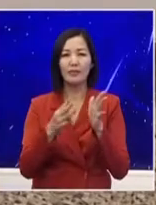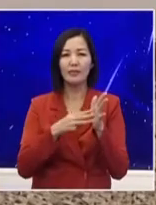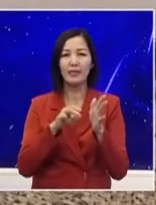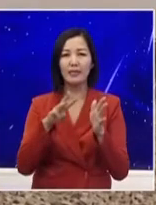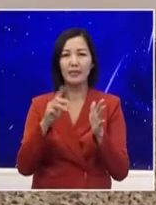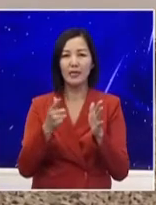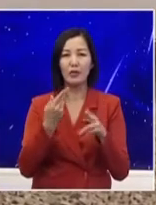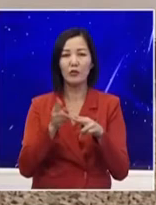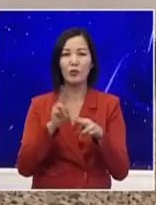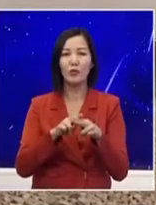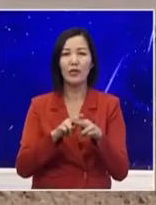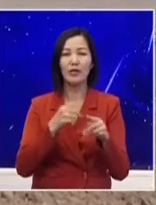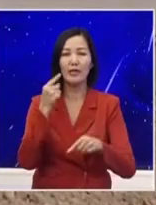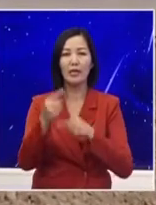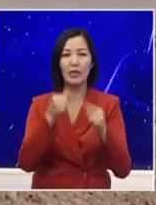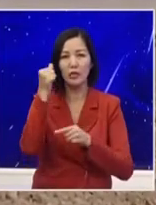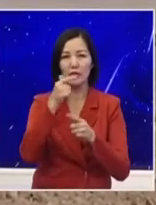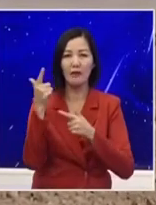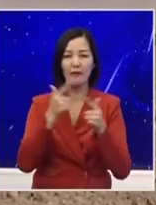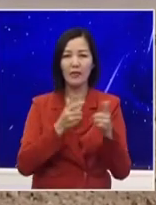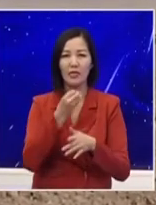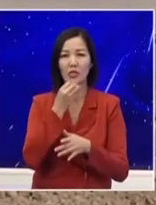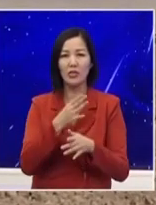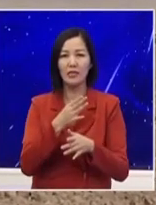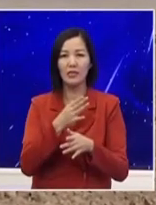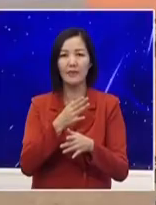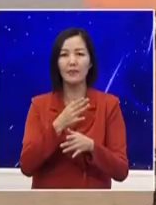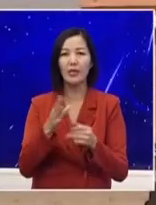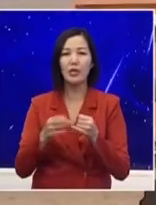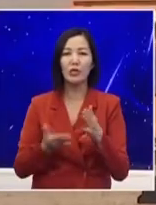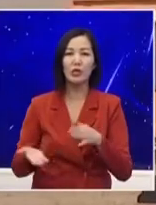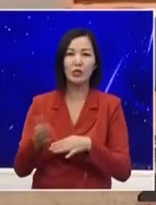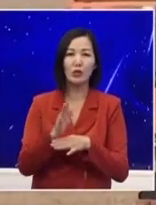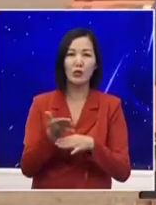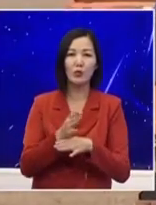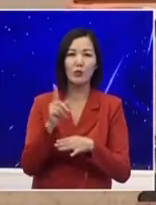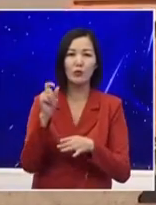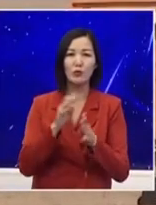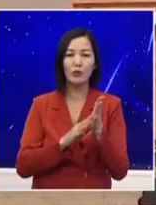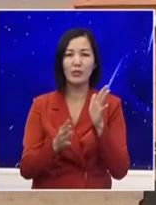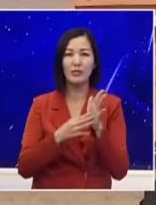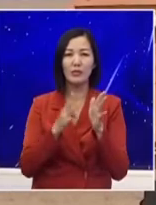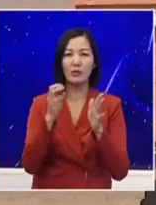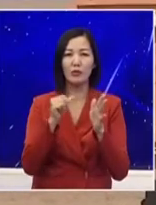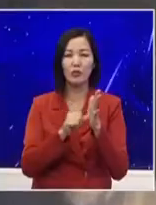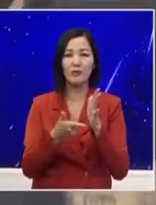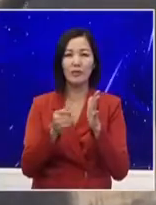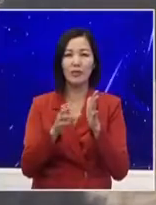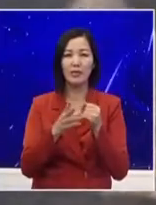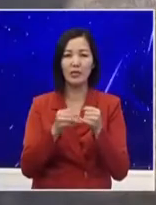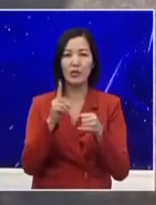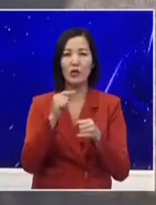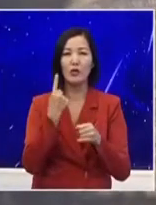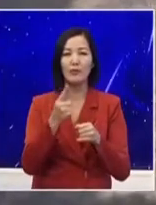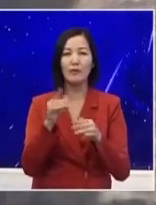теңгеден. Сондай-ақ шаруалардың келер жылға дайындығы да жақсы. Сүдігер жырту бойынша белгіленген 198 360 гектардың